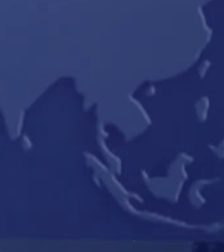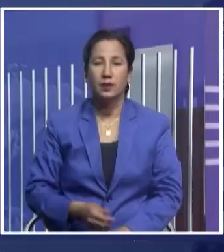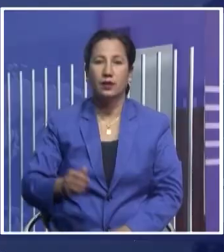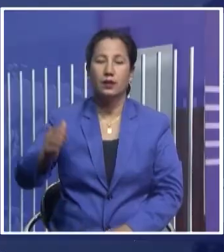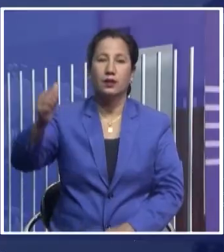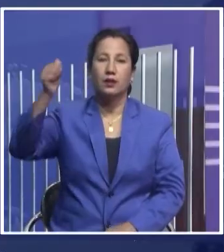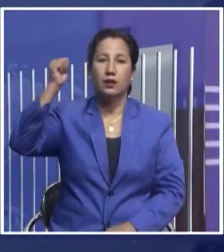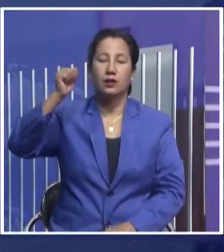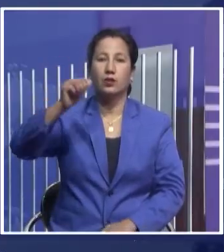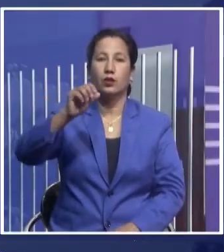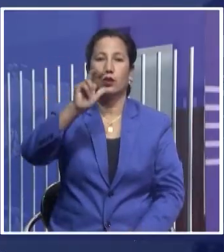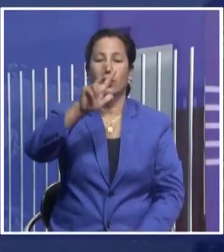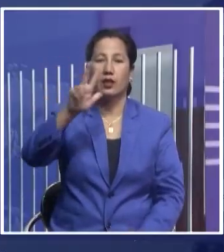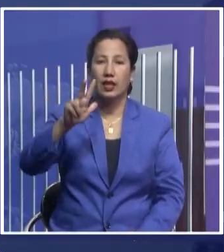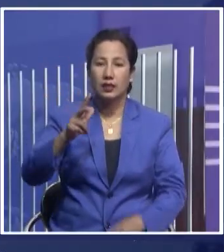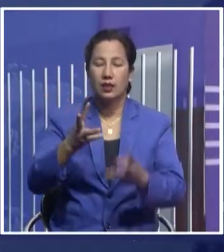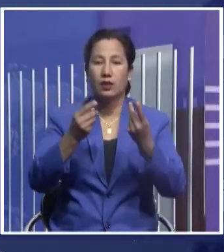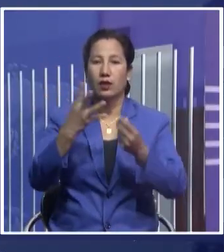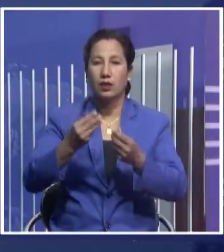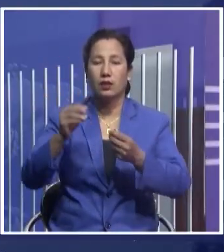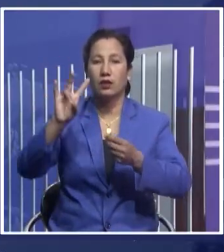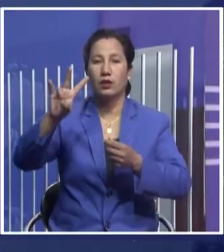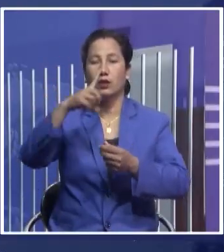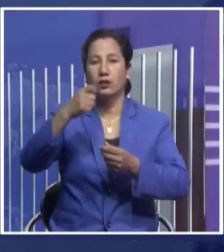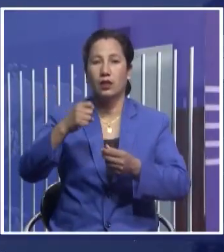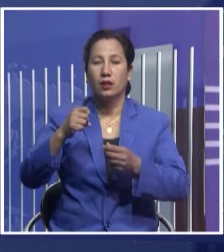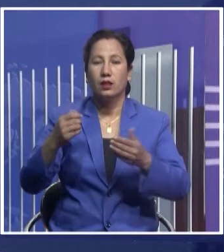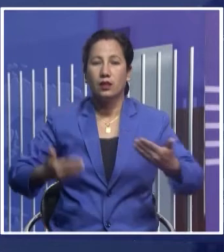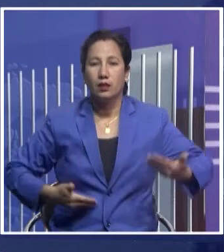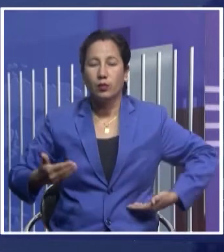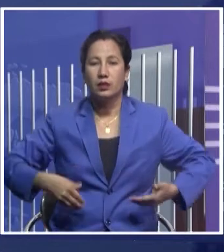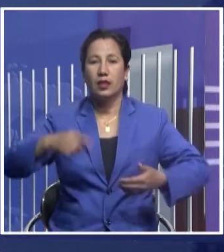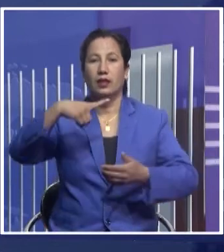हिजो 88 अङ्कले घटेको सेयर बजार परिसूचक निप्सी आज